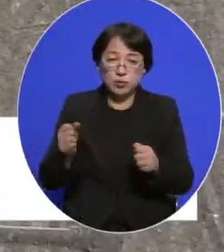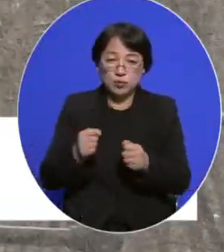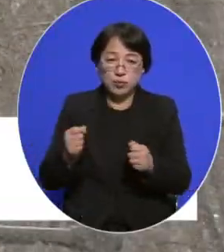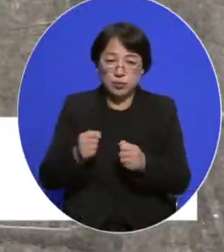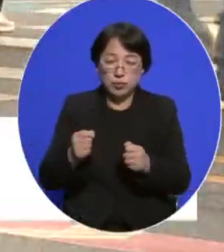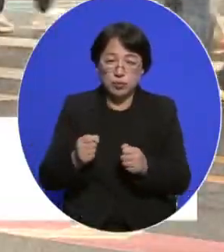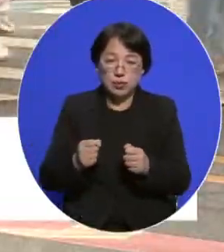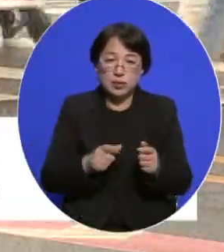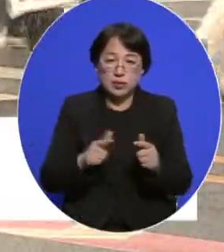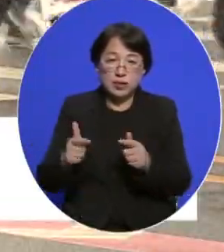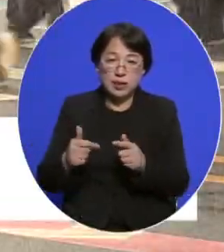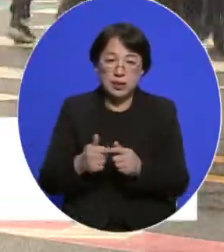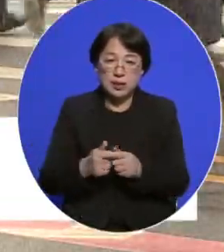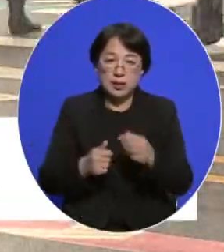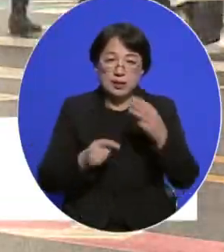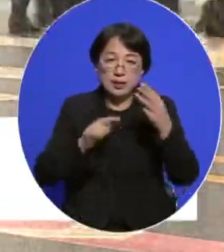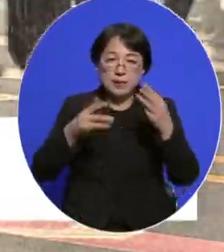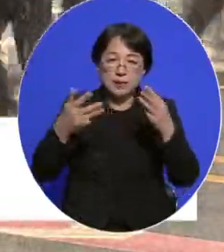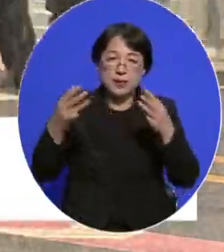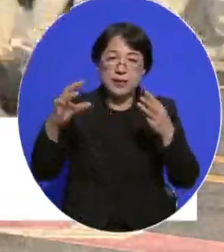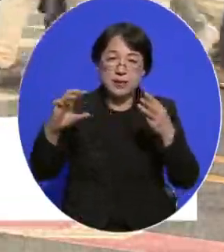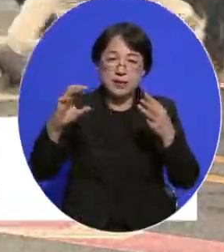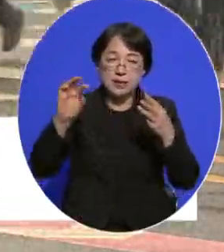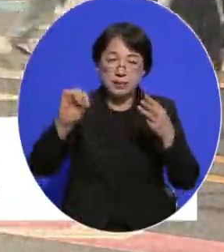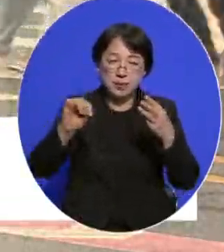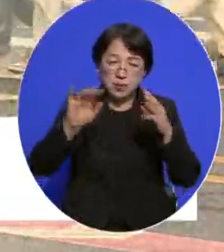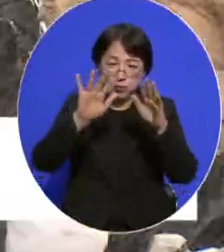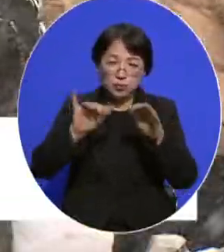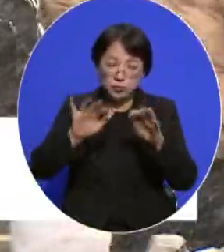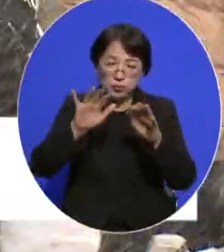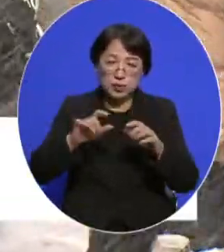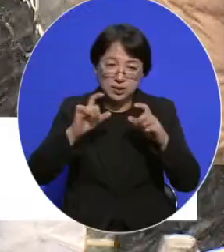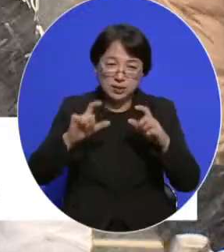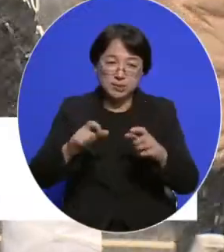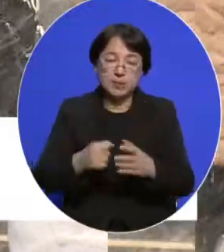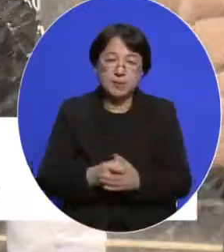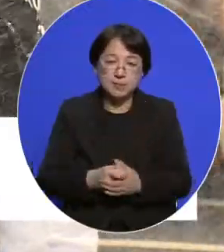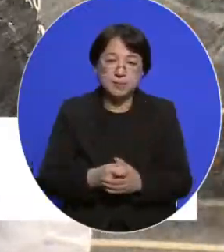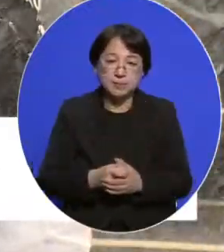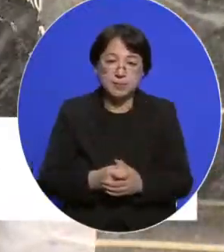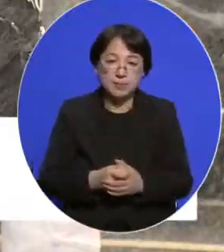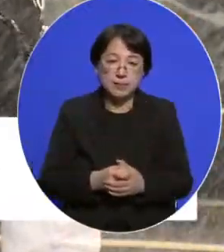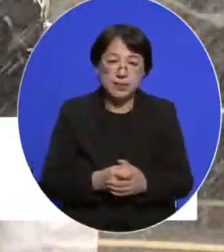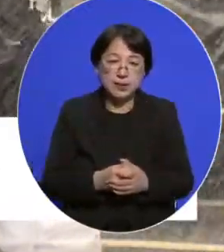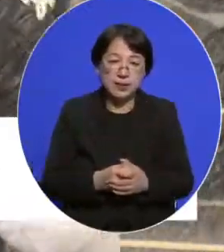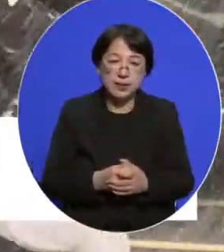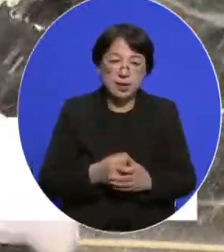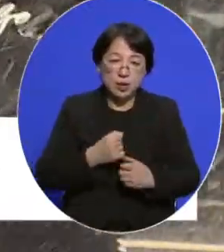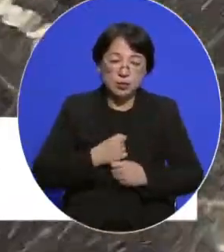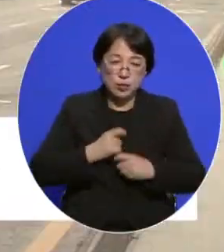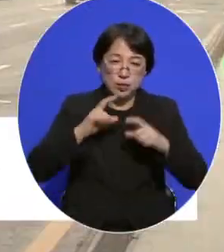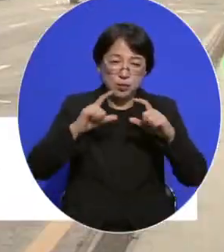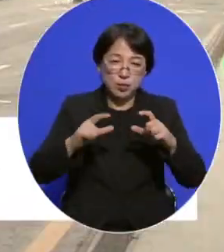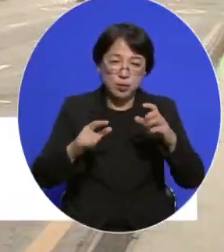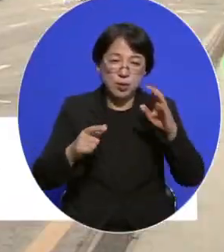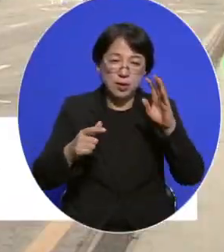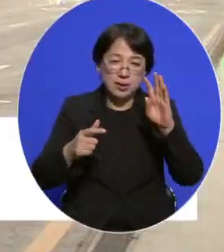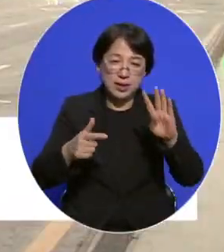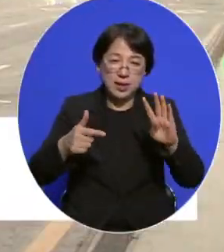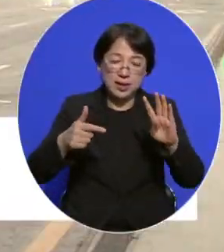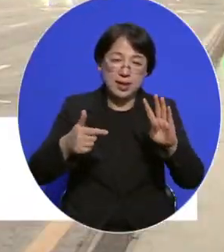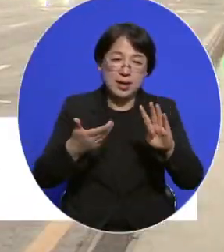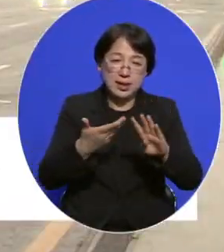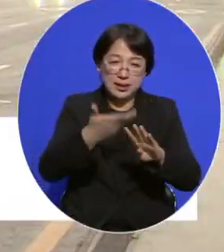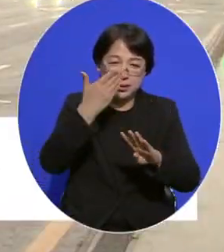중북부에 3에서 8cm의 눈이 내릴 것이란 예보입니다. 대설주의보가 4개 이상의 시도에 내려지는 등 큰 눈이 내릴 것으로